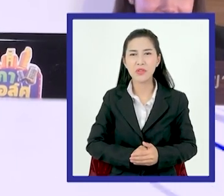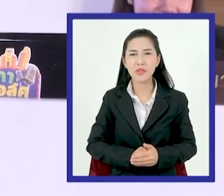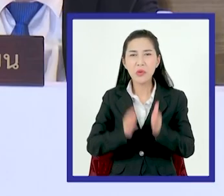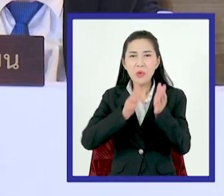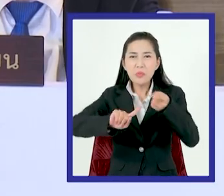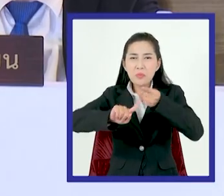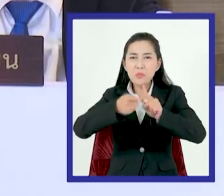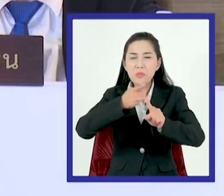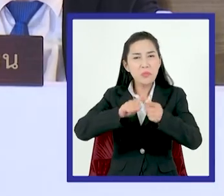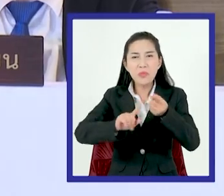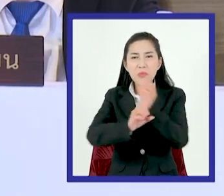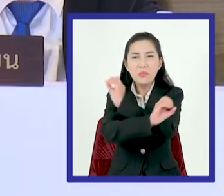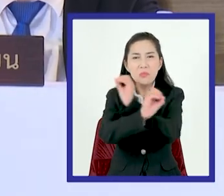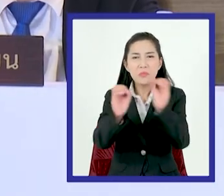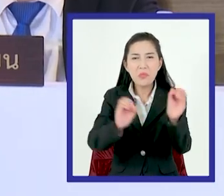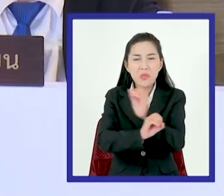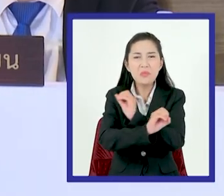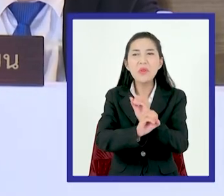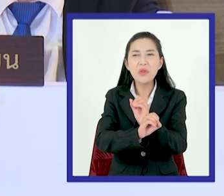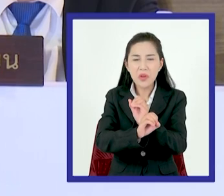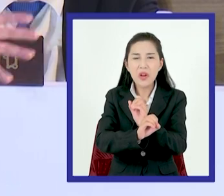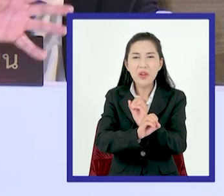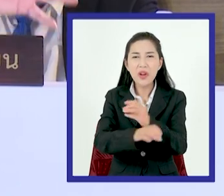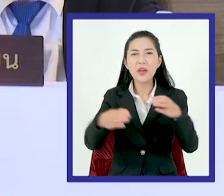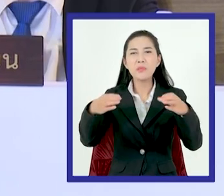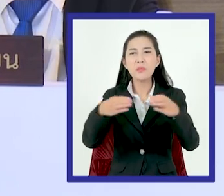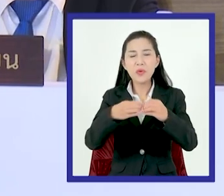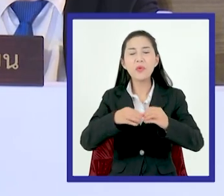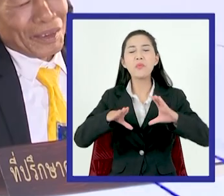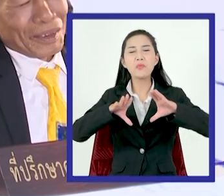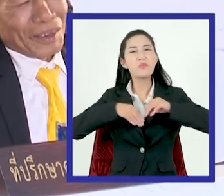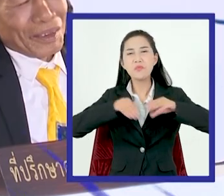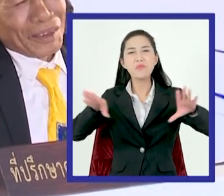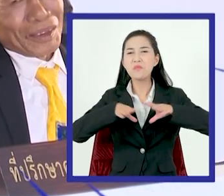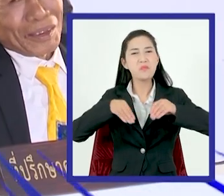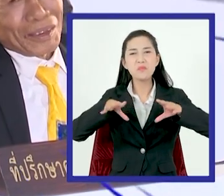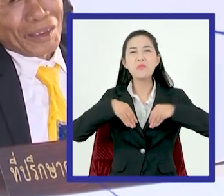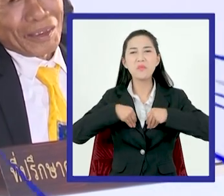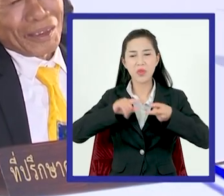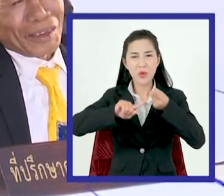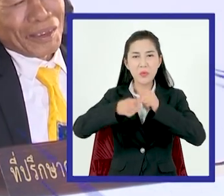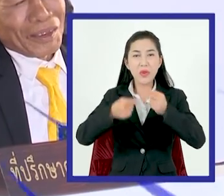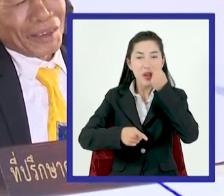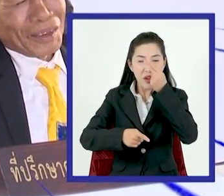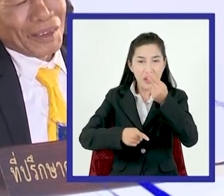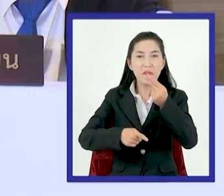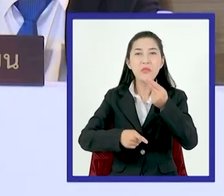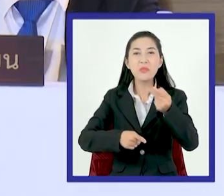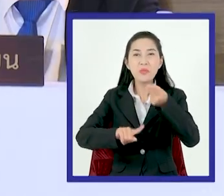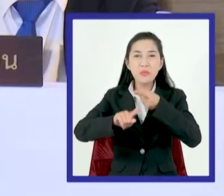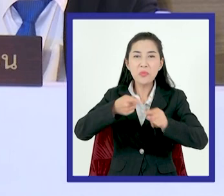คนไม่มีเพื่อนเนี่ยนะครับยังไงก็ได้เป็นฝ่ายค้านพวกผมนี่พักพวกเพื่อนฝูงนี่เต็มไปหมดแล้วครับอย่างที่เห็นเนี่ยนะฮะดูพักพวกผมแต่ละคนสิ